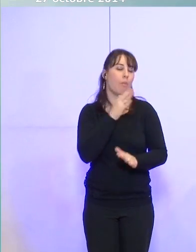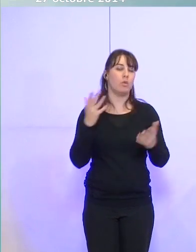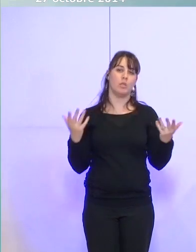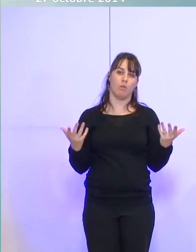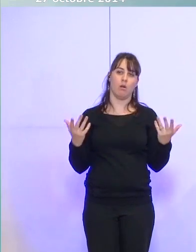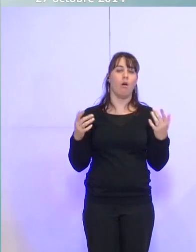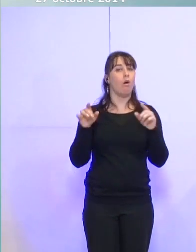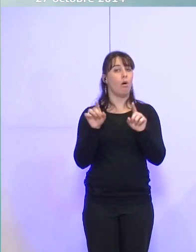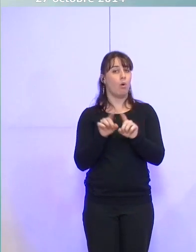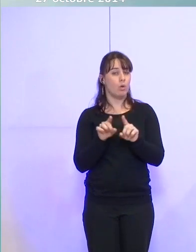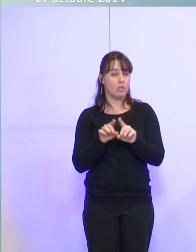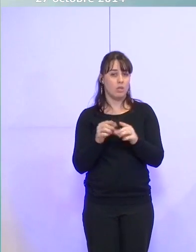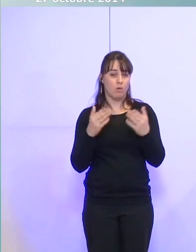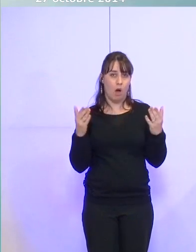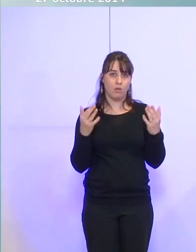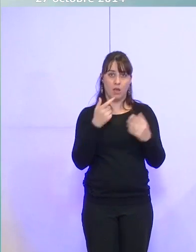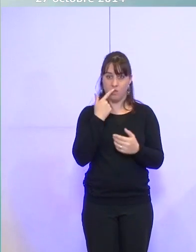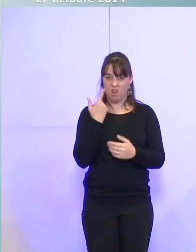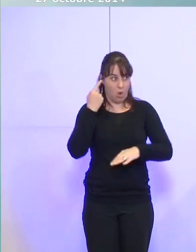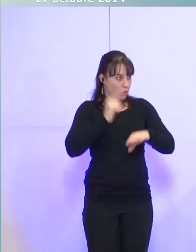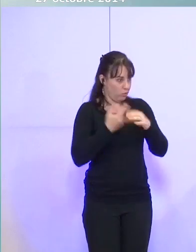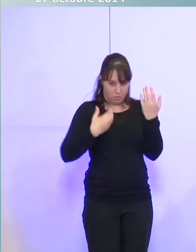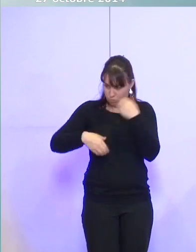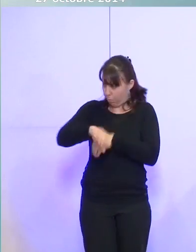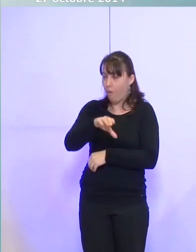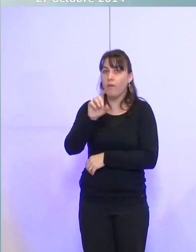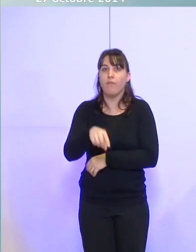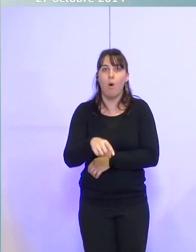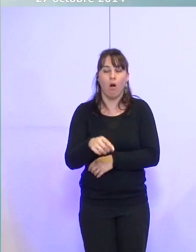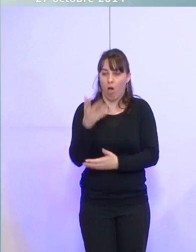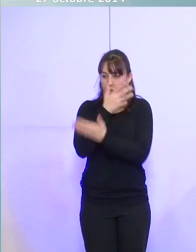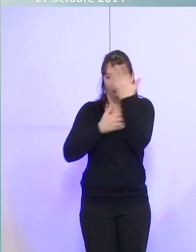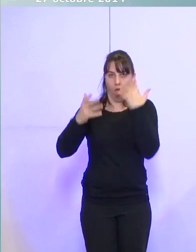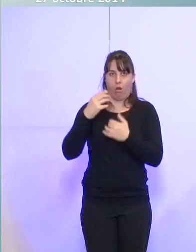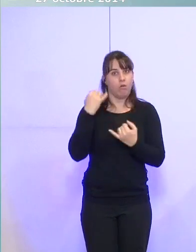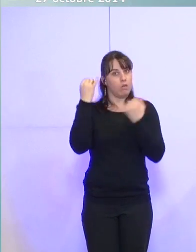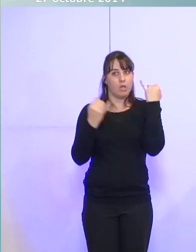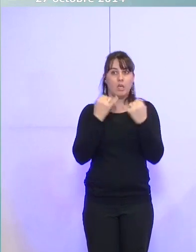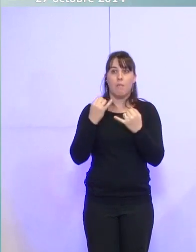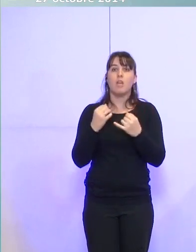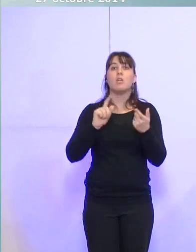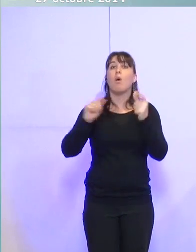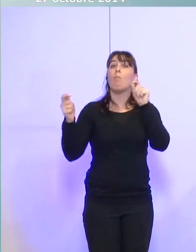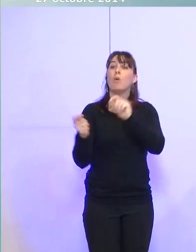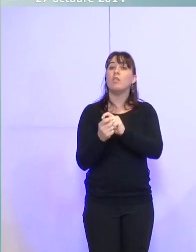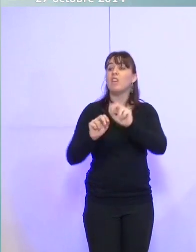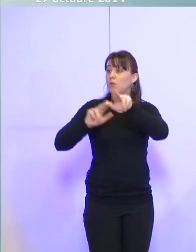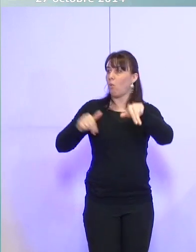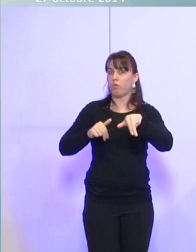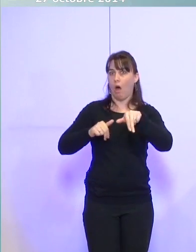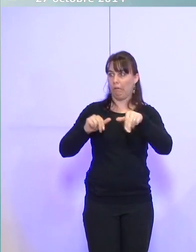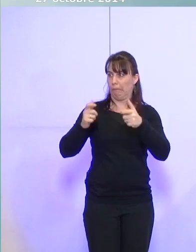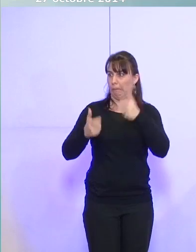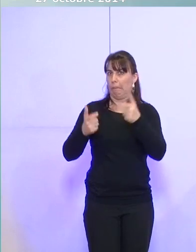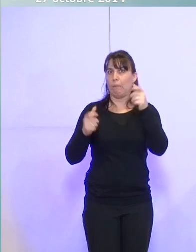part, elle nous aurait demandé un effort financier immédiat qui aurait comporté un risque supplémentaire du fait de la modification contractuelle.